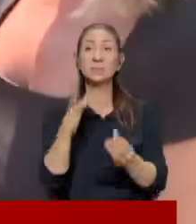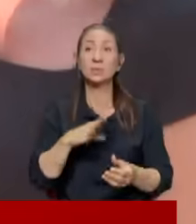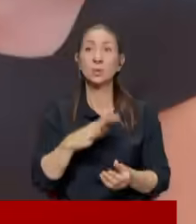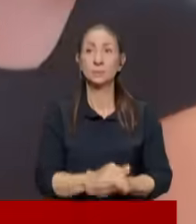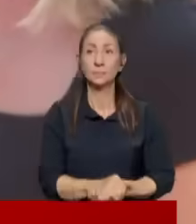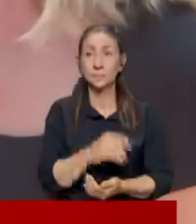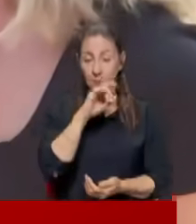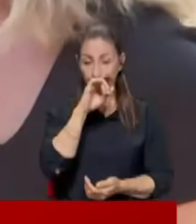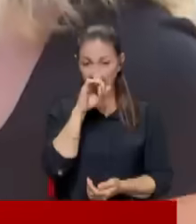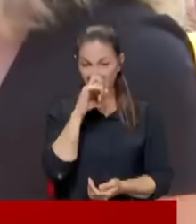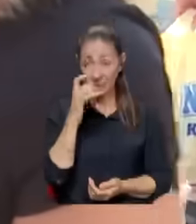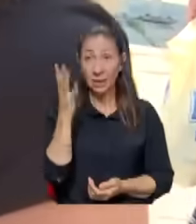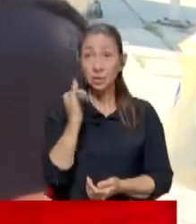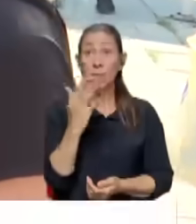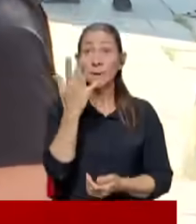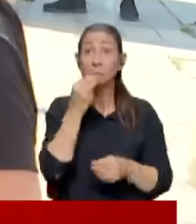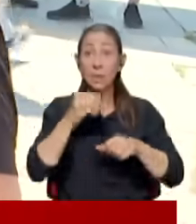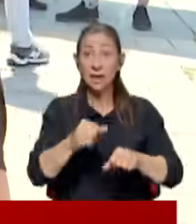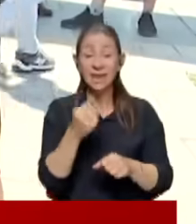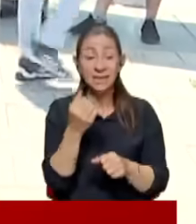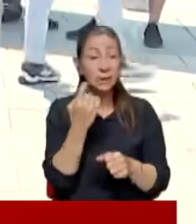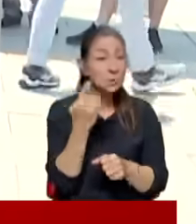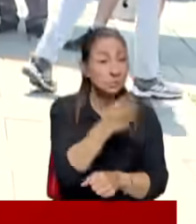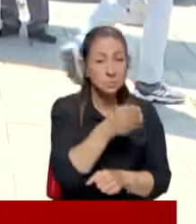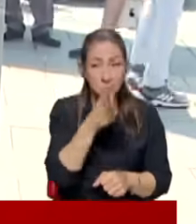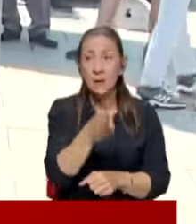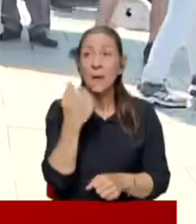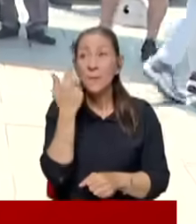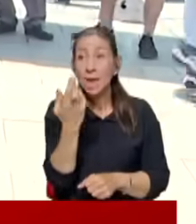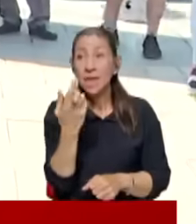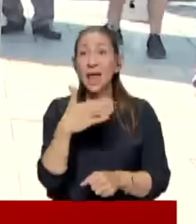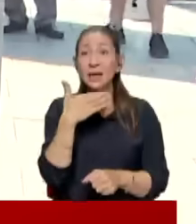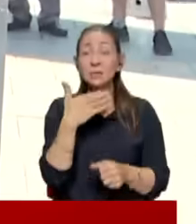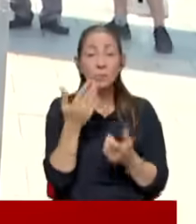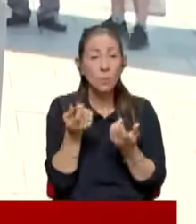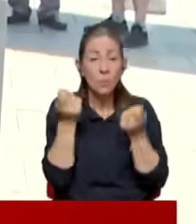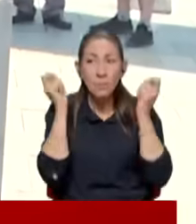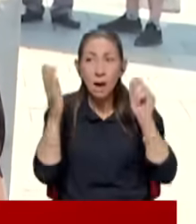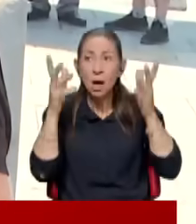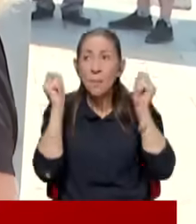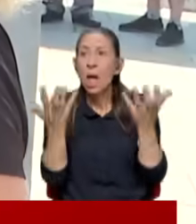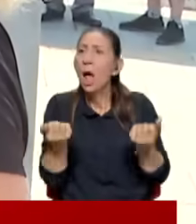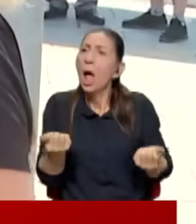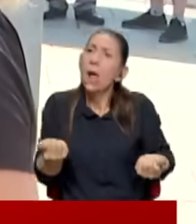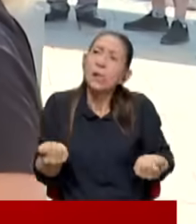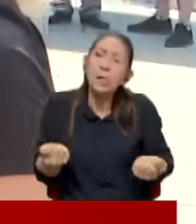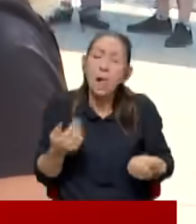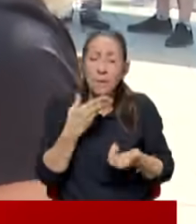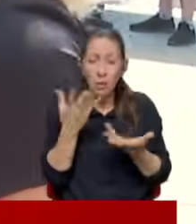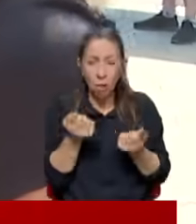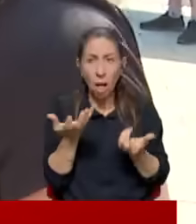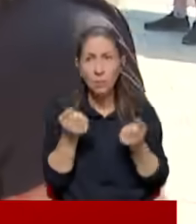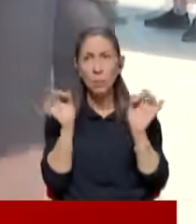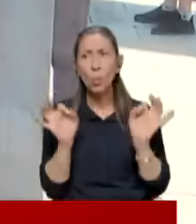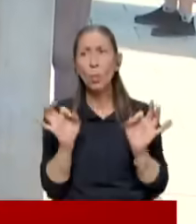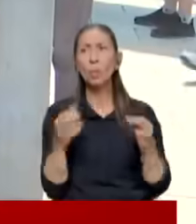istiyor. En azından 5 tane market geziyoruz bir şey alabilmek için. Peynir, et, şu bu o kadar pahalı oldu ki. emekli olarak